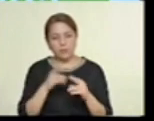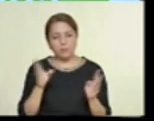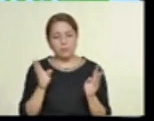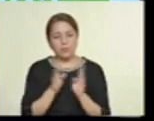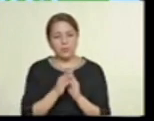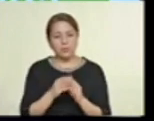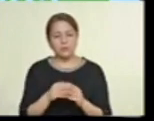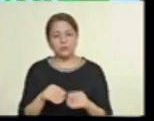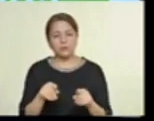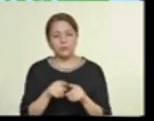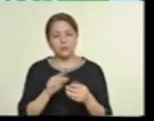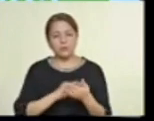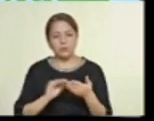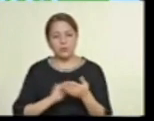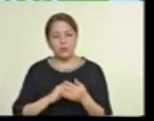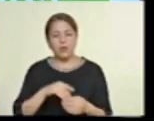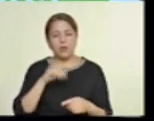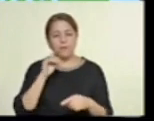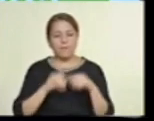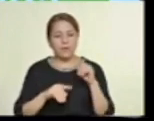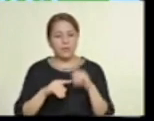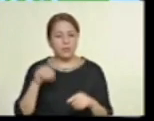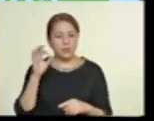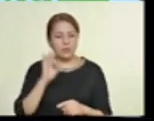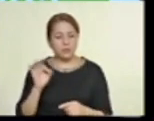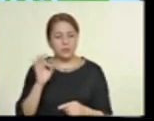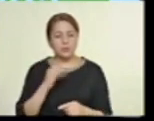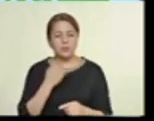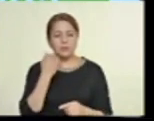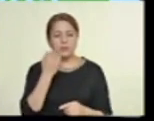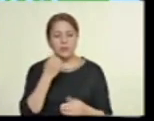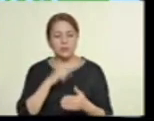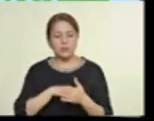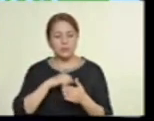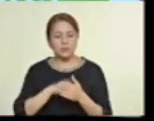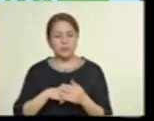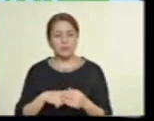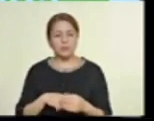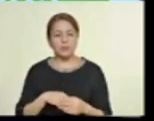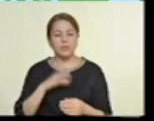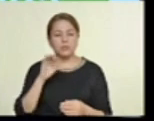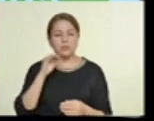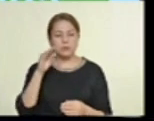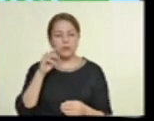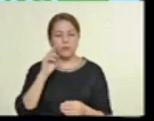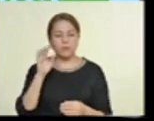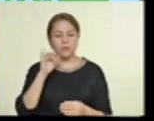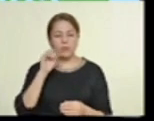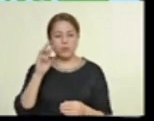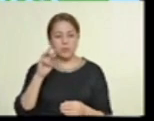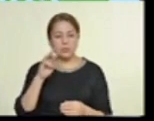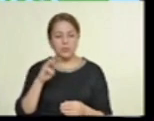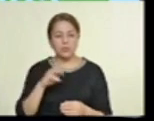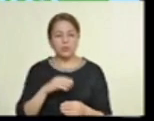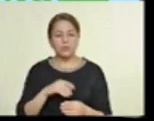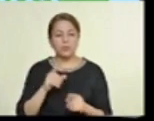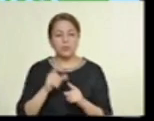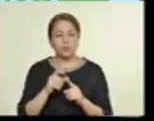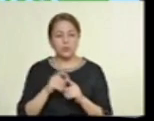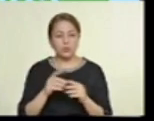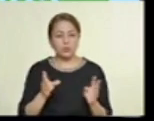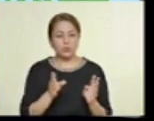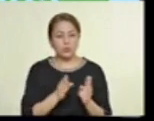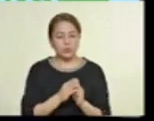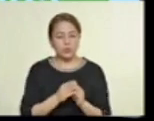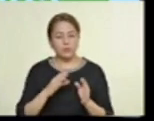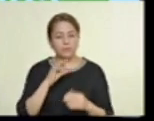ishlatiladi. Ya'ni vatan haqida sen tufayli tarzida ham sof ko'makchilarni demak so'zlarga